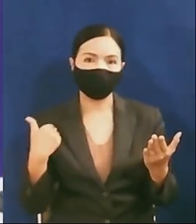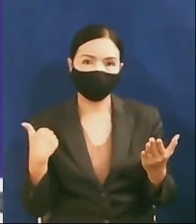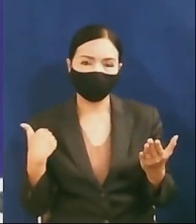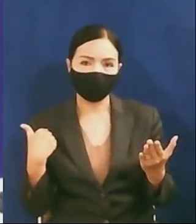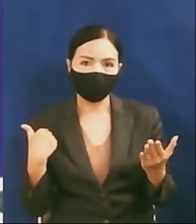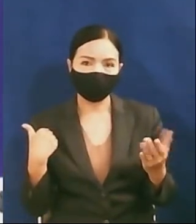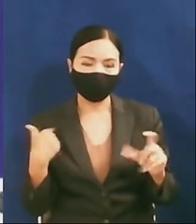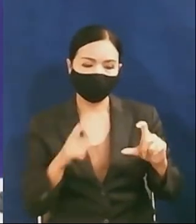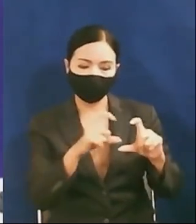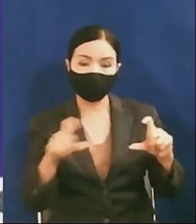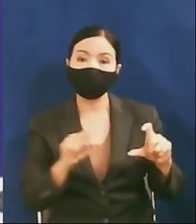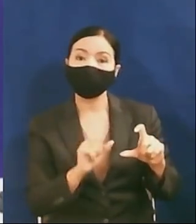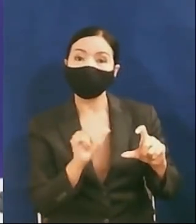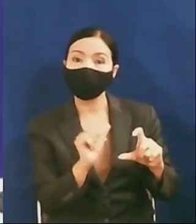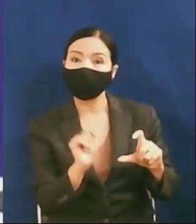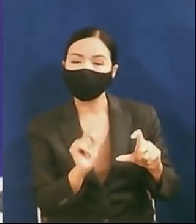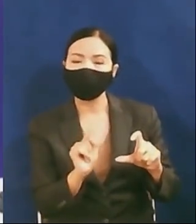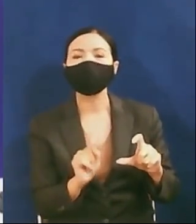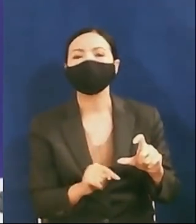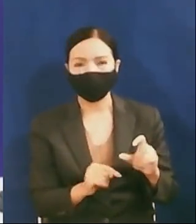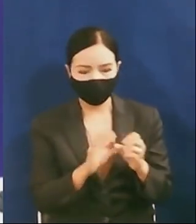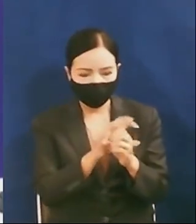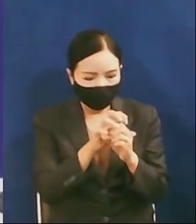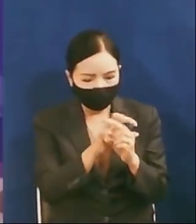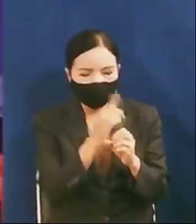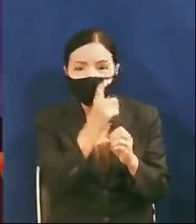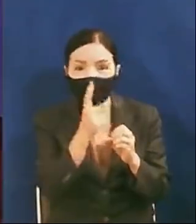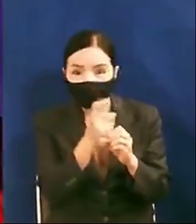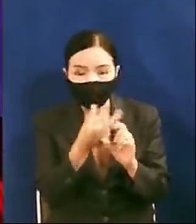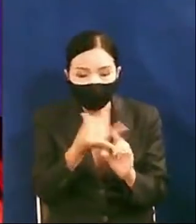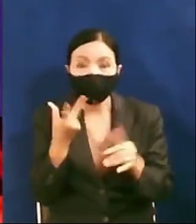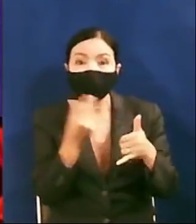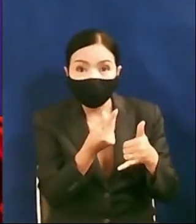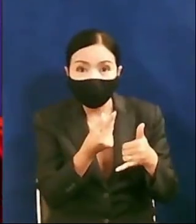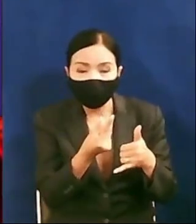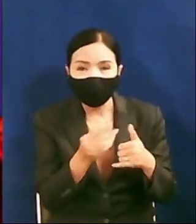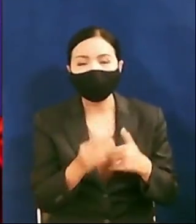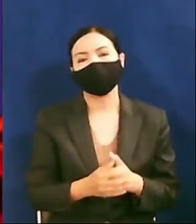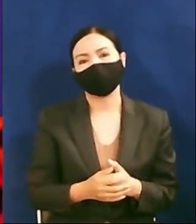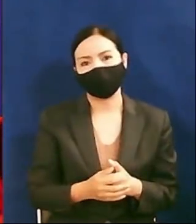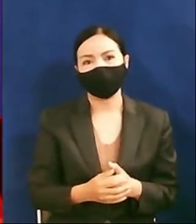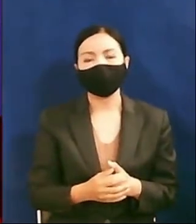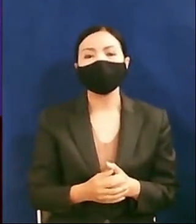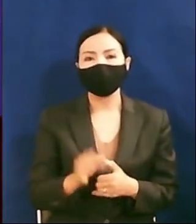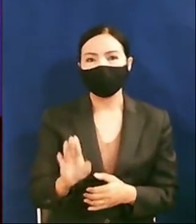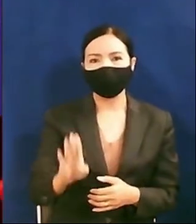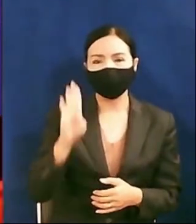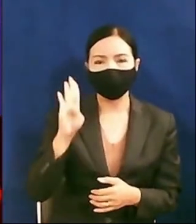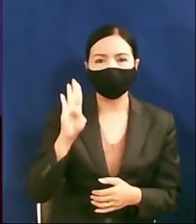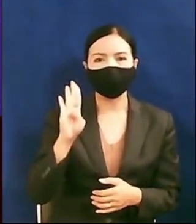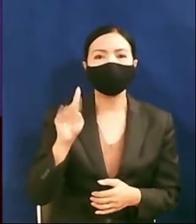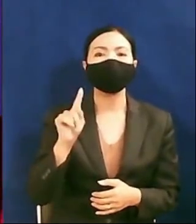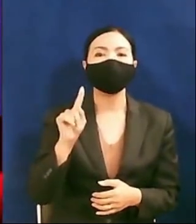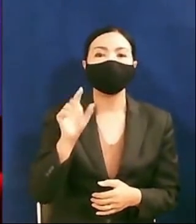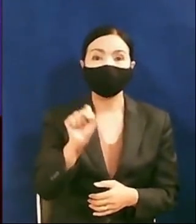เป็นวัคซีนหลักๆก็คือวัคซีนที่เป็นเชื้อตายก็คือการฉีดด้วยวัคซีนโคโรนาแวคนะครับจากบริษัทซิโนแวคนะ